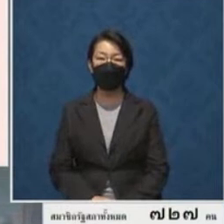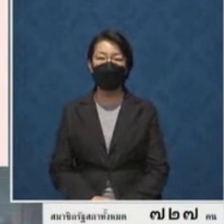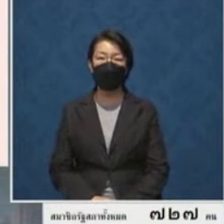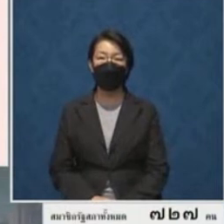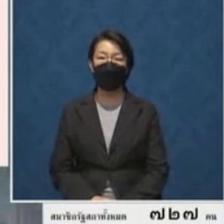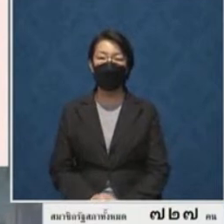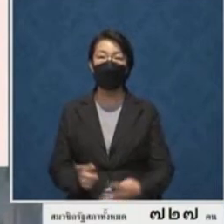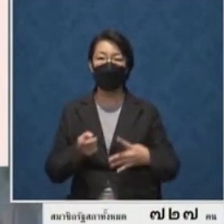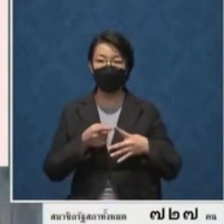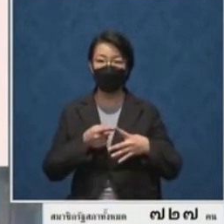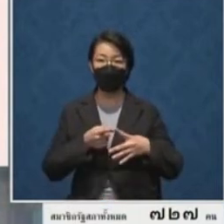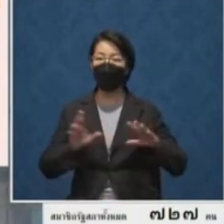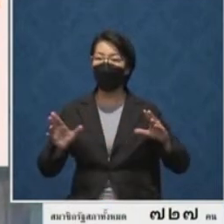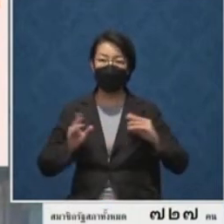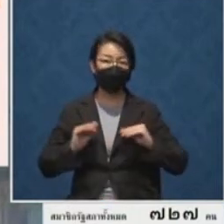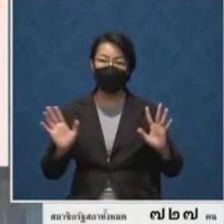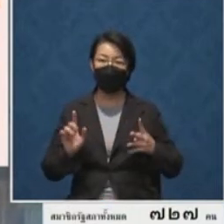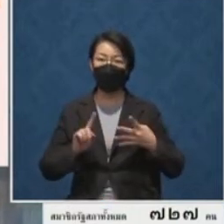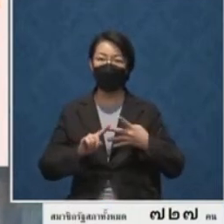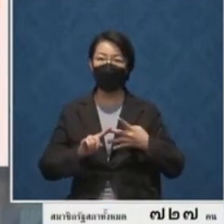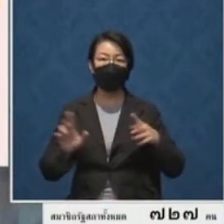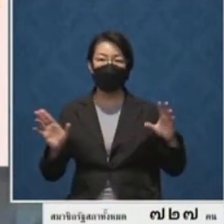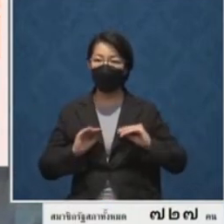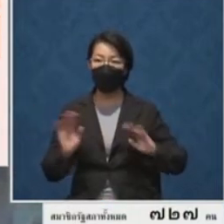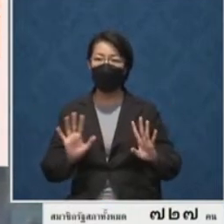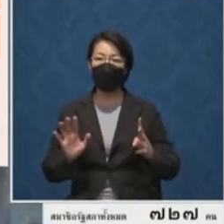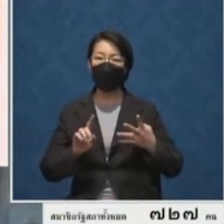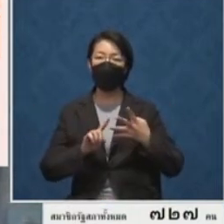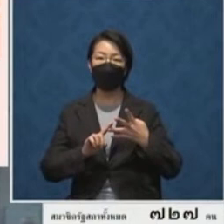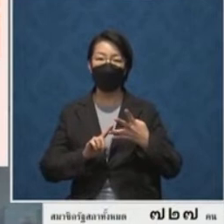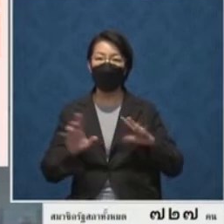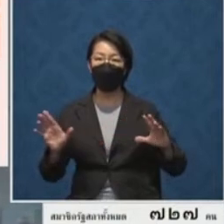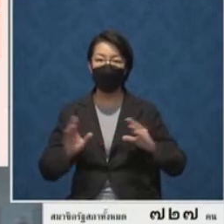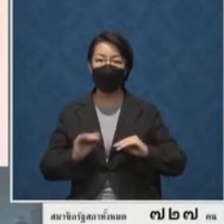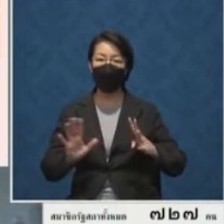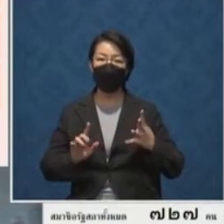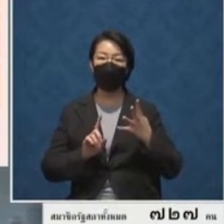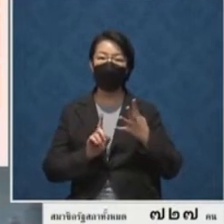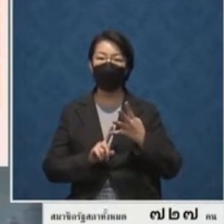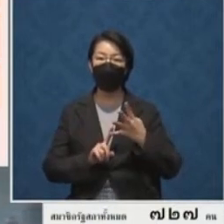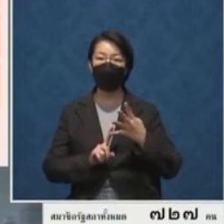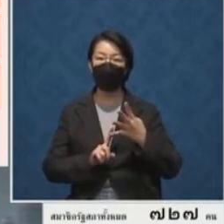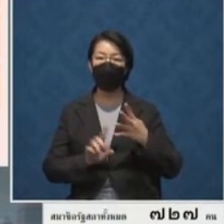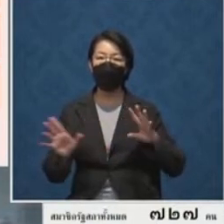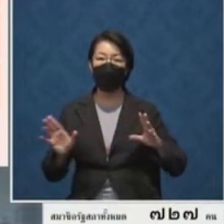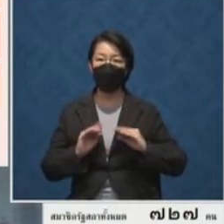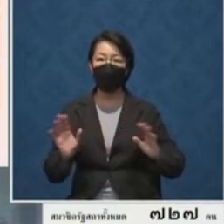ไม่รับหลักการ2ไม่รับหลักการ3ไม่รับหลักการ4ไม่รับหลัก